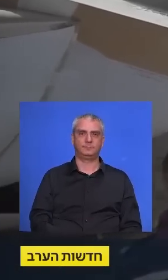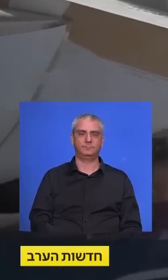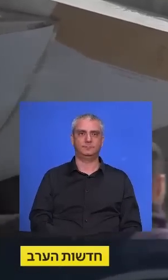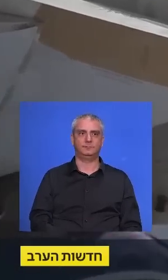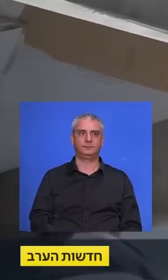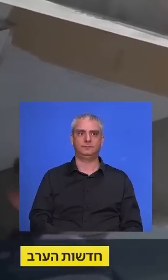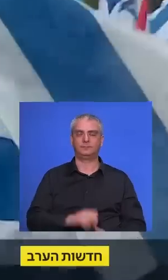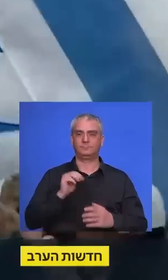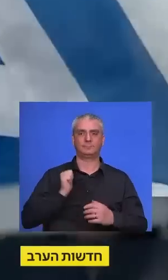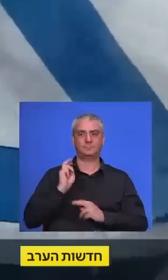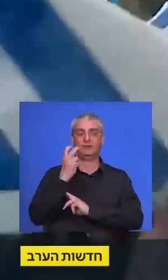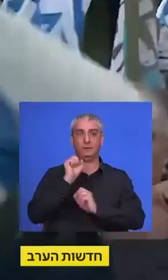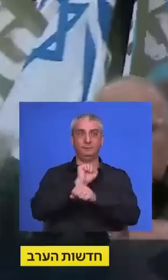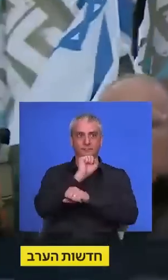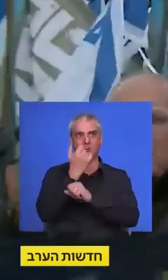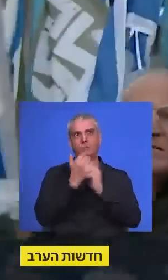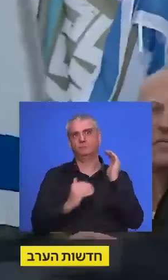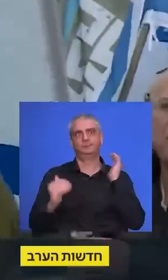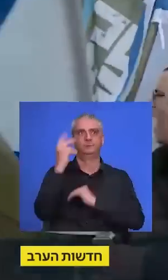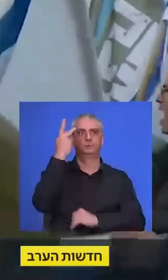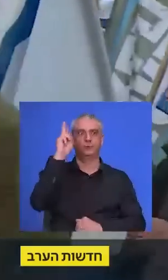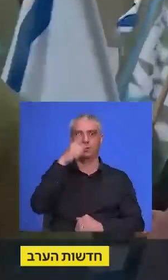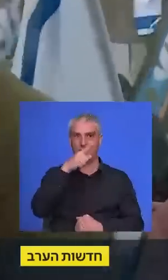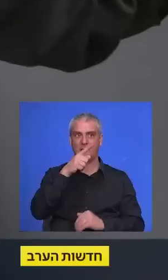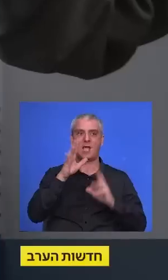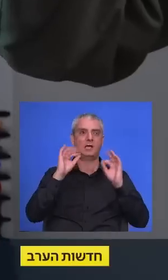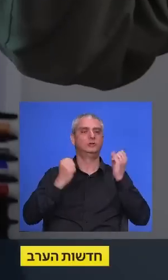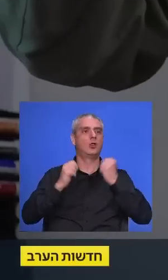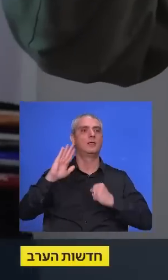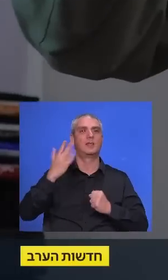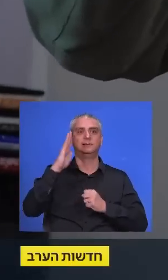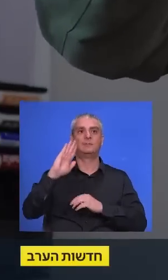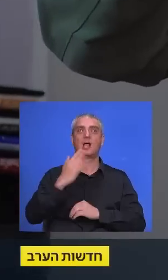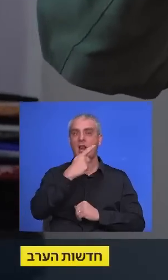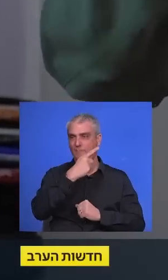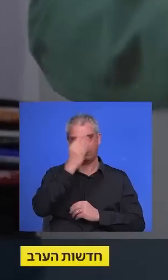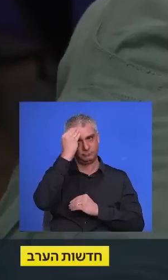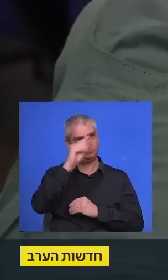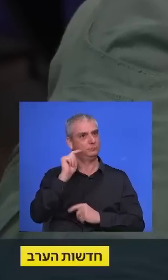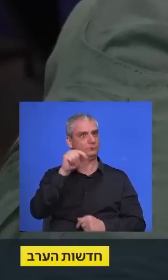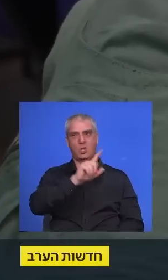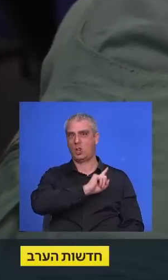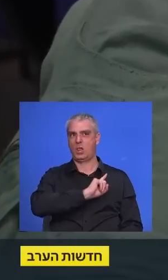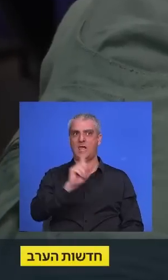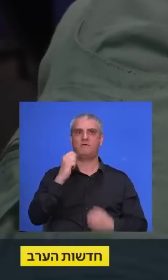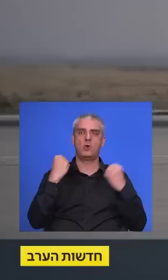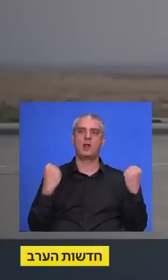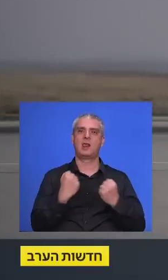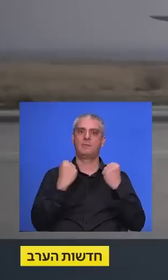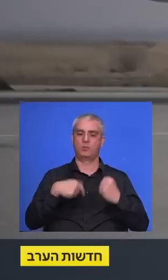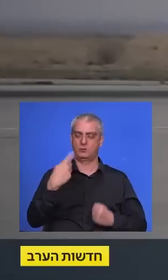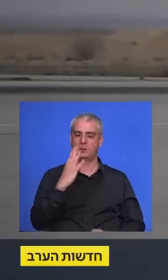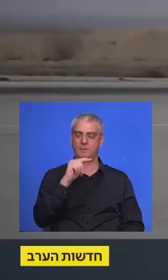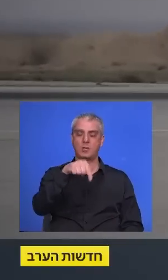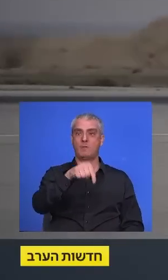מחאת המילואימניקים עלתה הבוקר מדרגה כשעשרות טייסי קרב בחיל האוויר הודיעו שלא התייצבו לאימון כשירות ביום רביעי